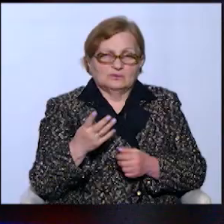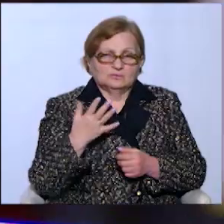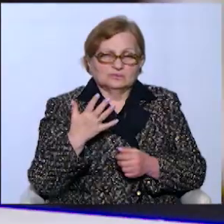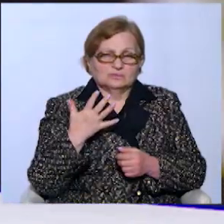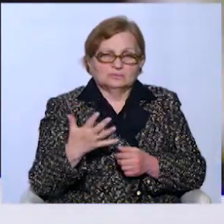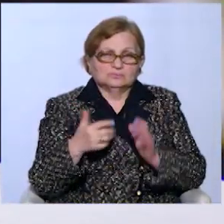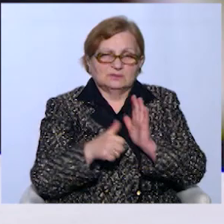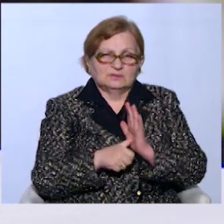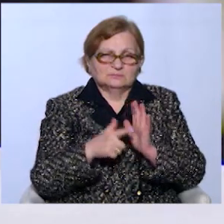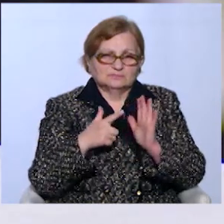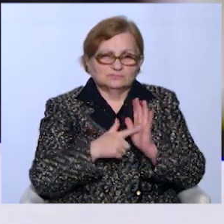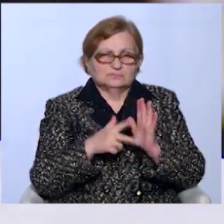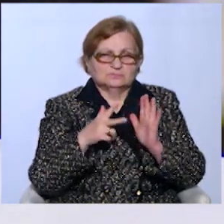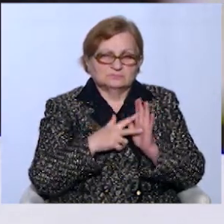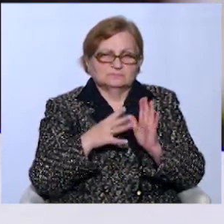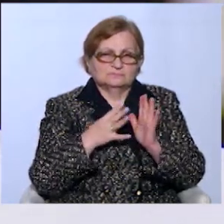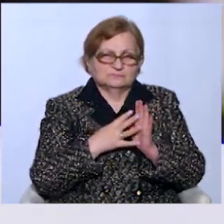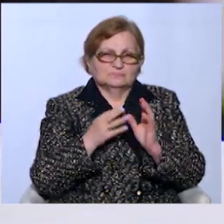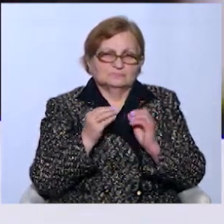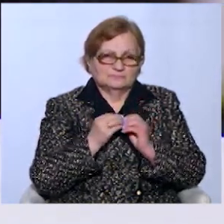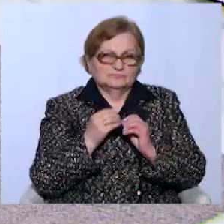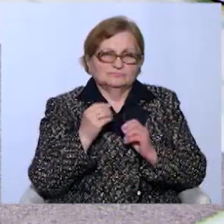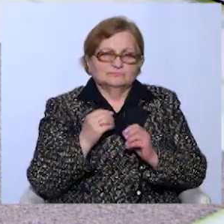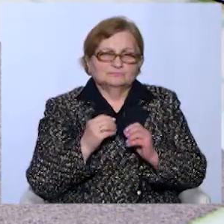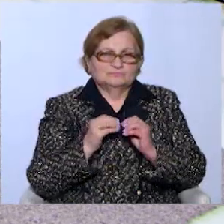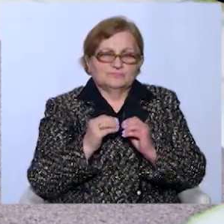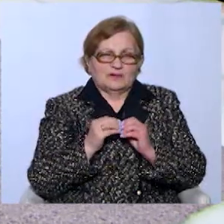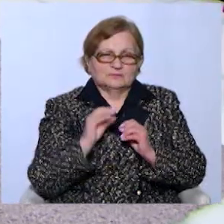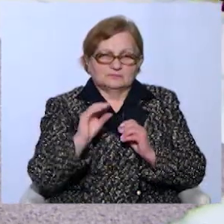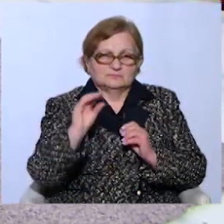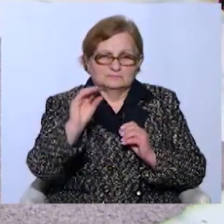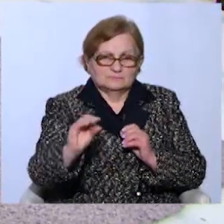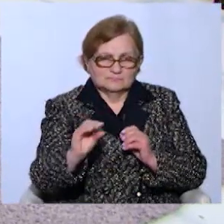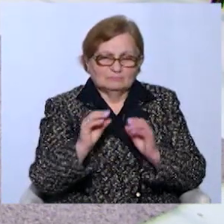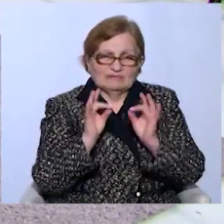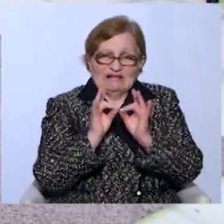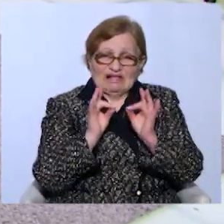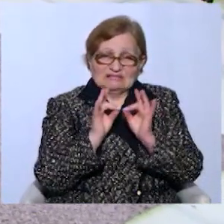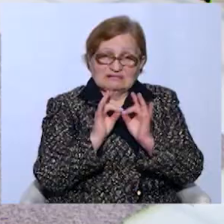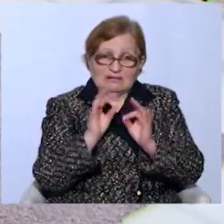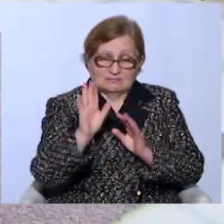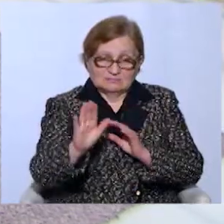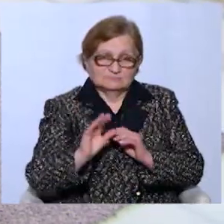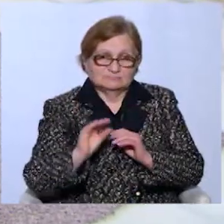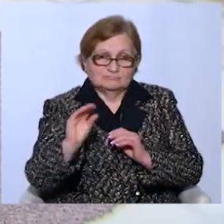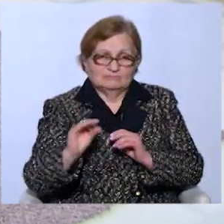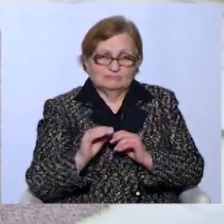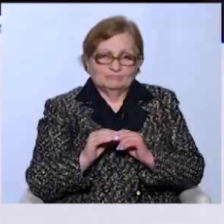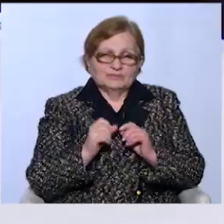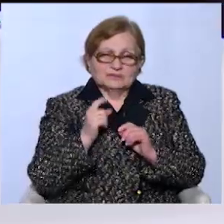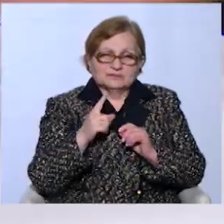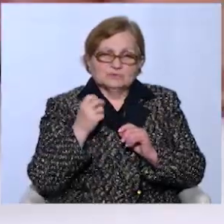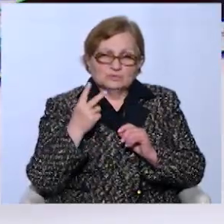3, 4, 5, 6, 7, 8, 9, 10, ეს უკვე 10 ლარი მაქვს.